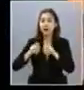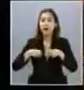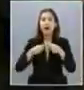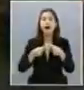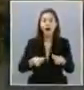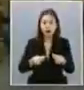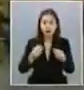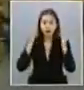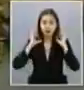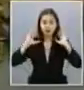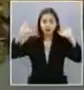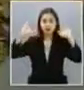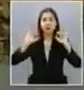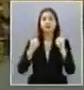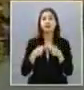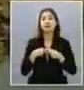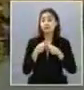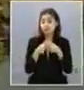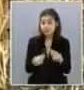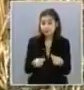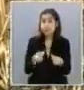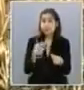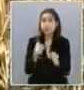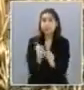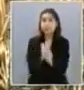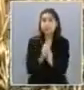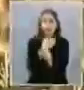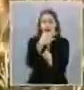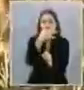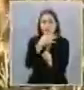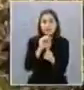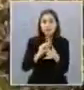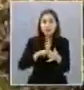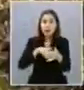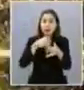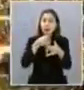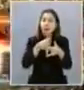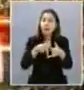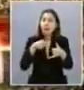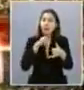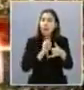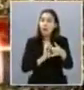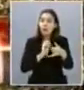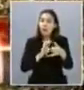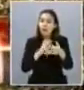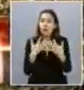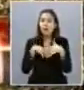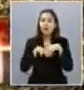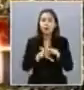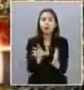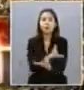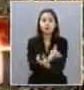งานรัฐรวมถึงช่วยฝึกทักษะทางอาชีพและการเข้าร่วมสังคมได้อย่างมีความสุข